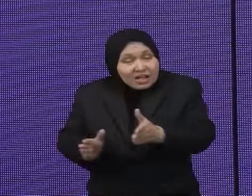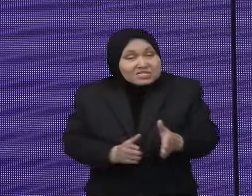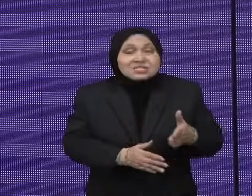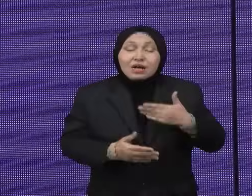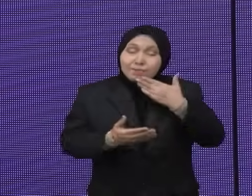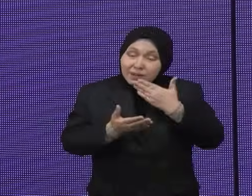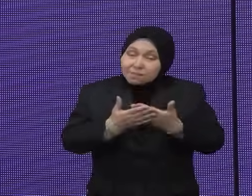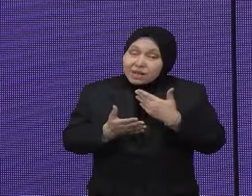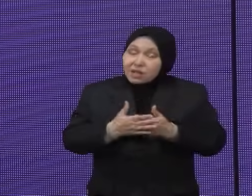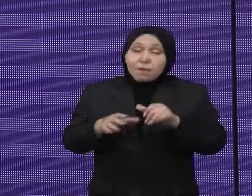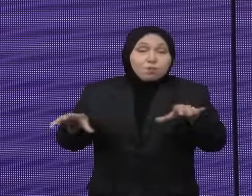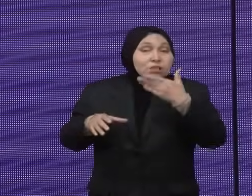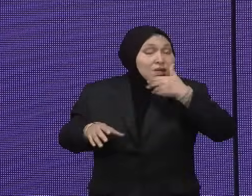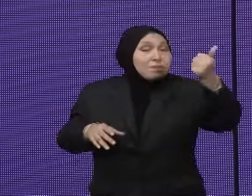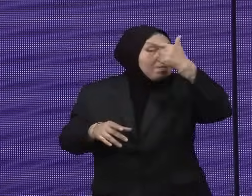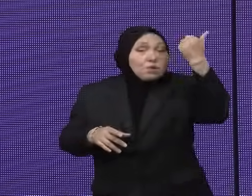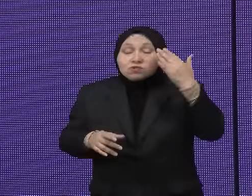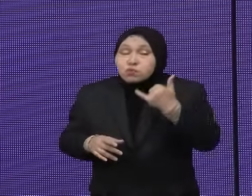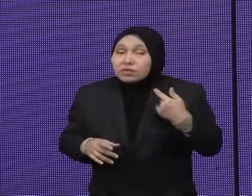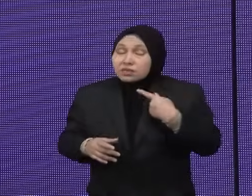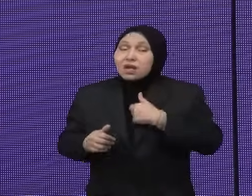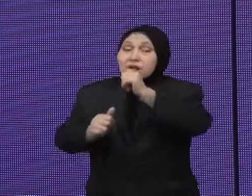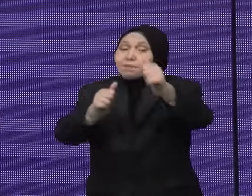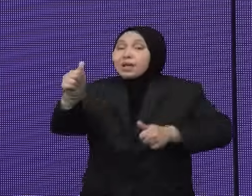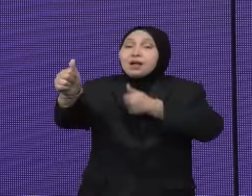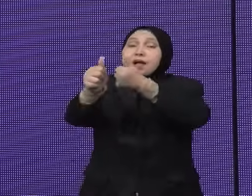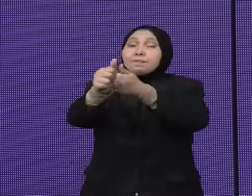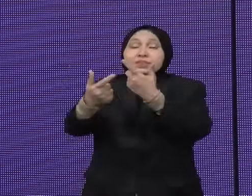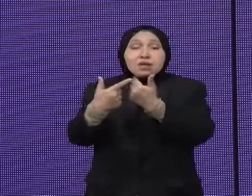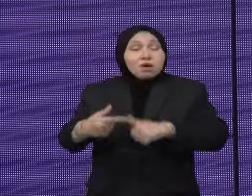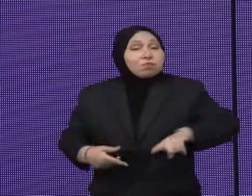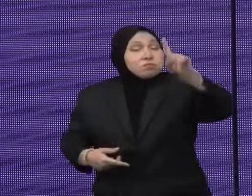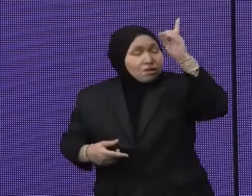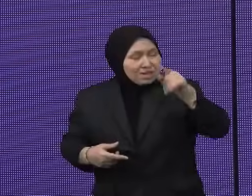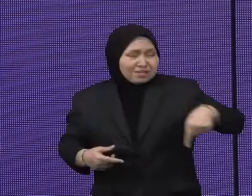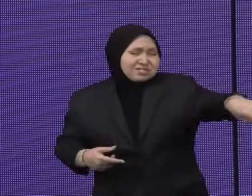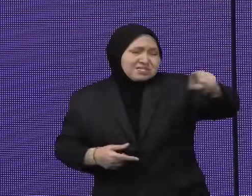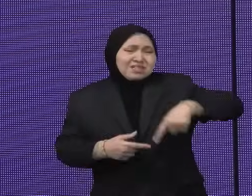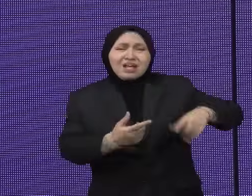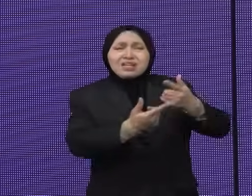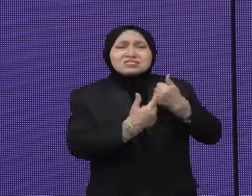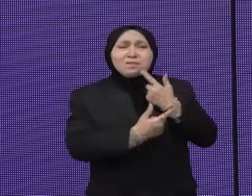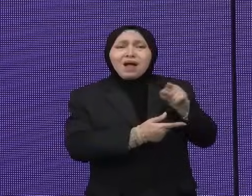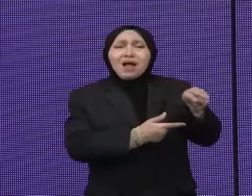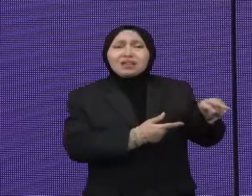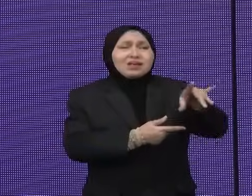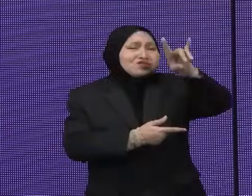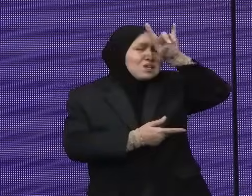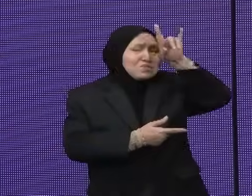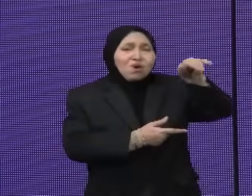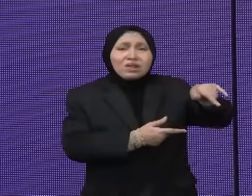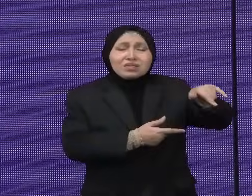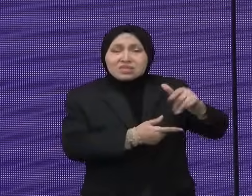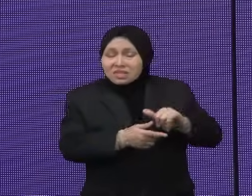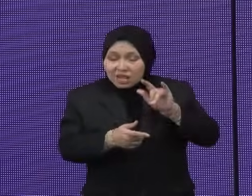yang terbaik. Kerana apa? Kerana kita ada backup daripada Allah. Kan? Yang mereka ini backupnya daripada siapa? Daripada syaitan.